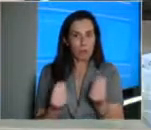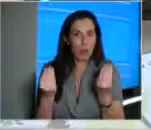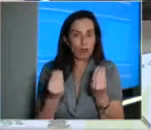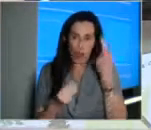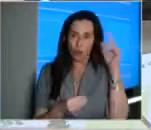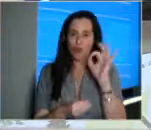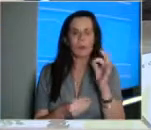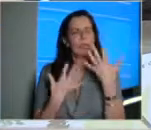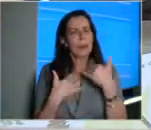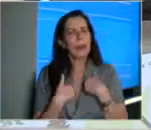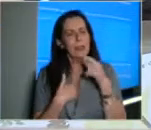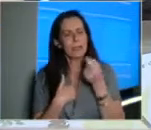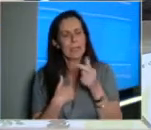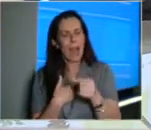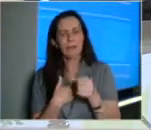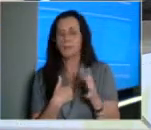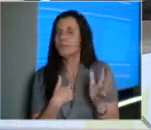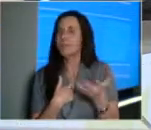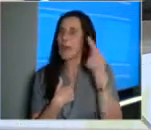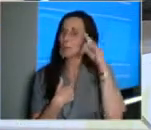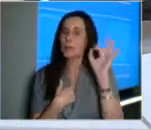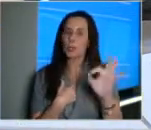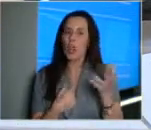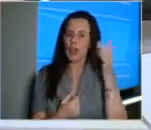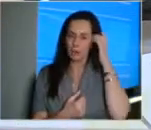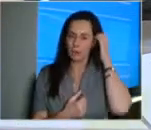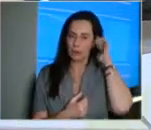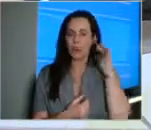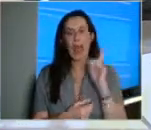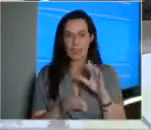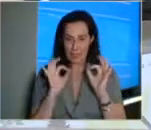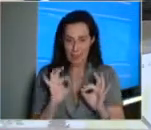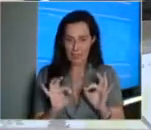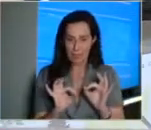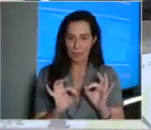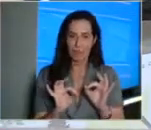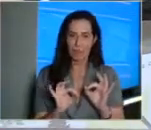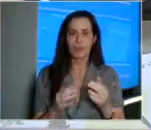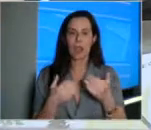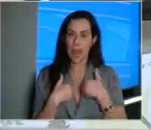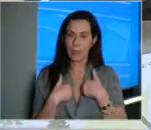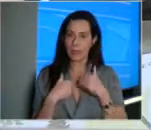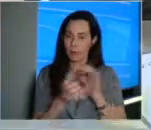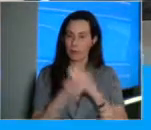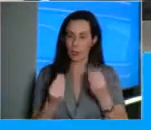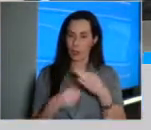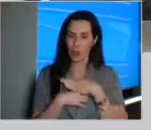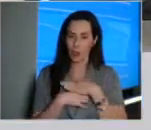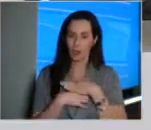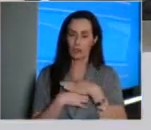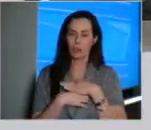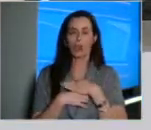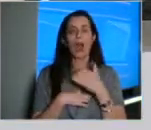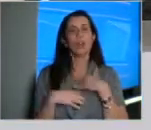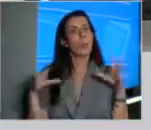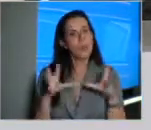האלה. ספרי קצת מה היוזמה שלך. אז בעצם אני וחבר טוב שלי, דור בחור,